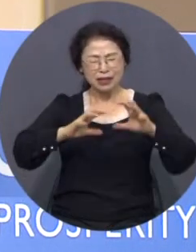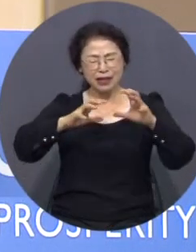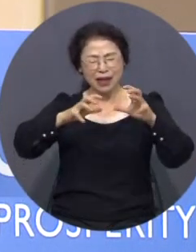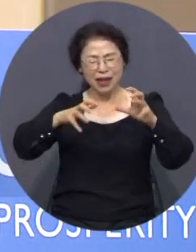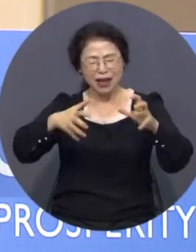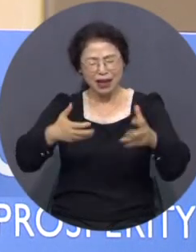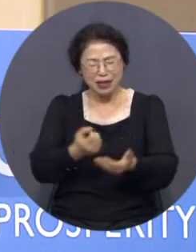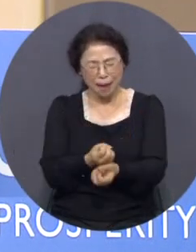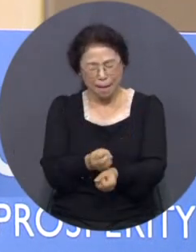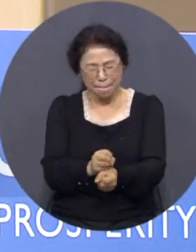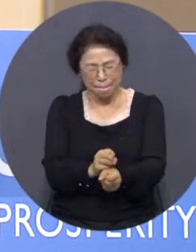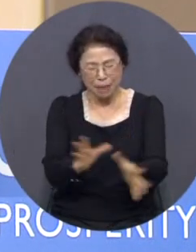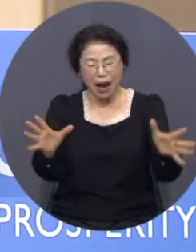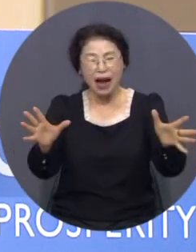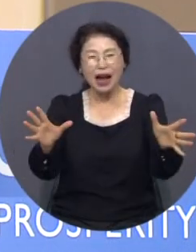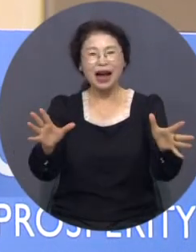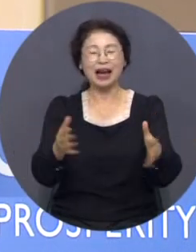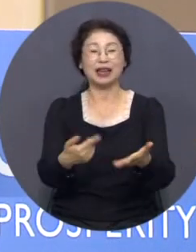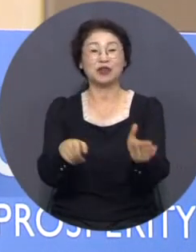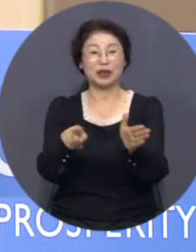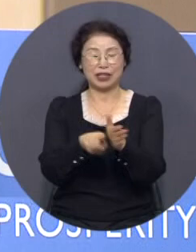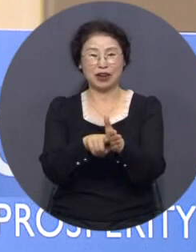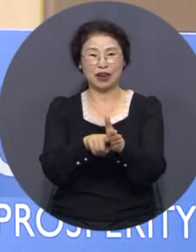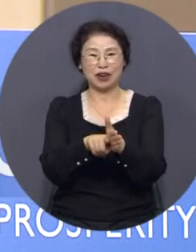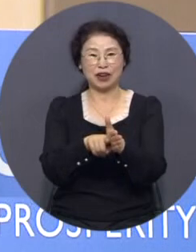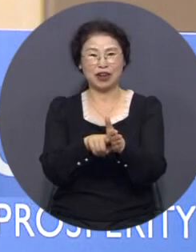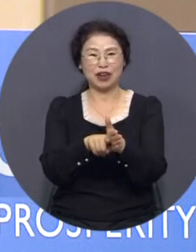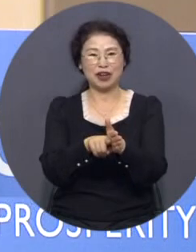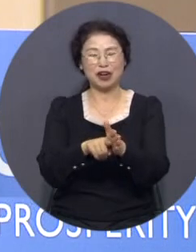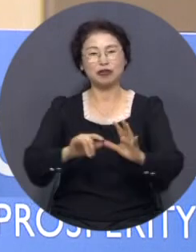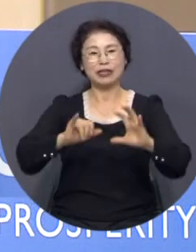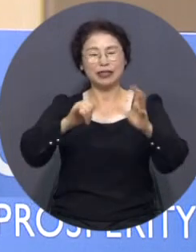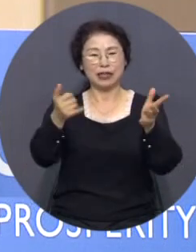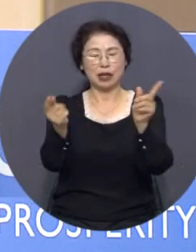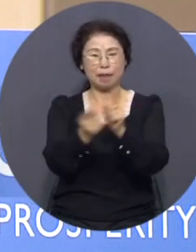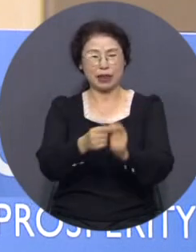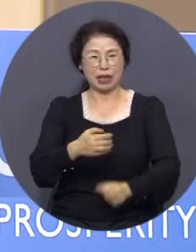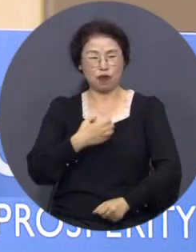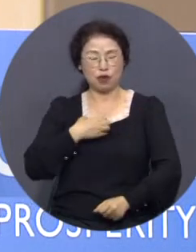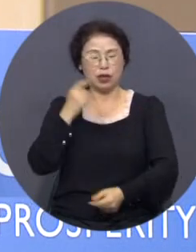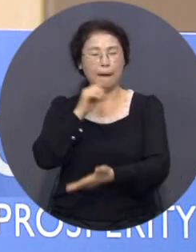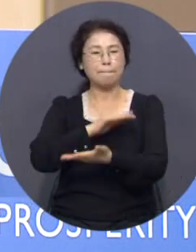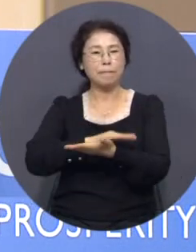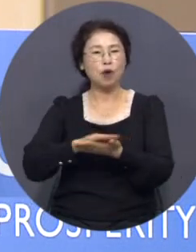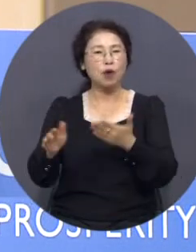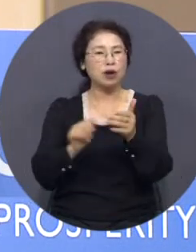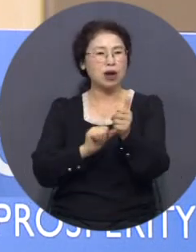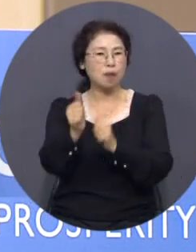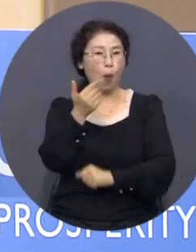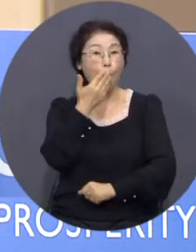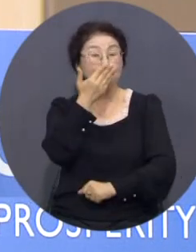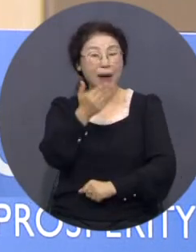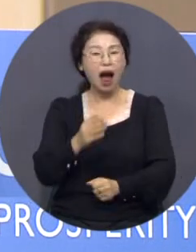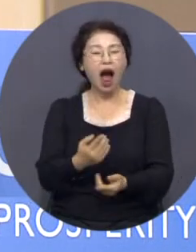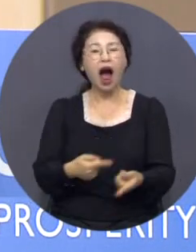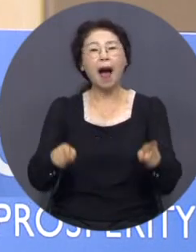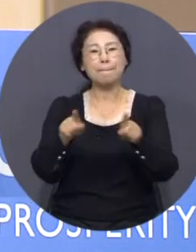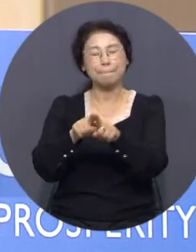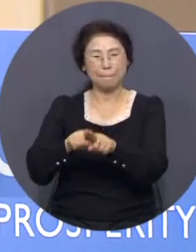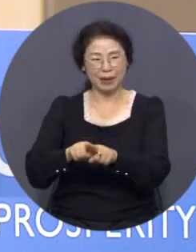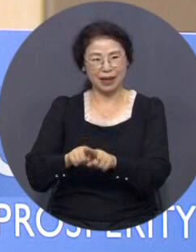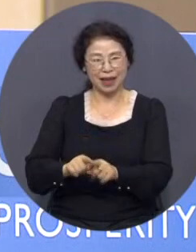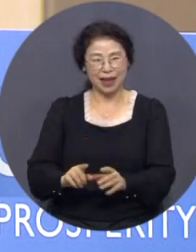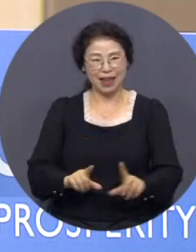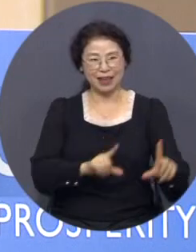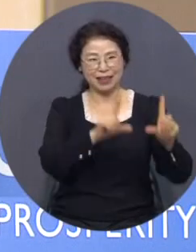세상에 퍼져나갈 때 우리 인류에게 닥친 위기는 평화롭게 극복되고 함께 사는